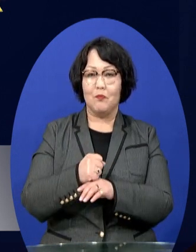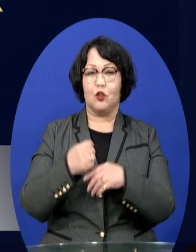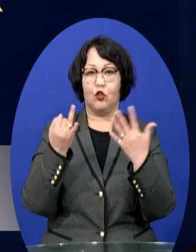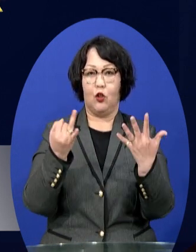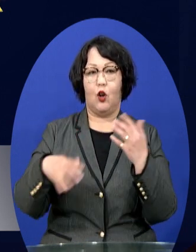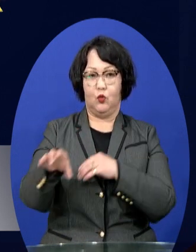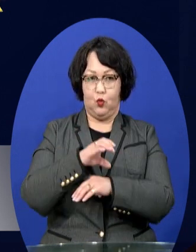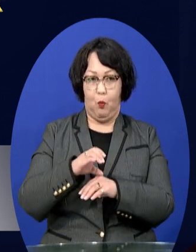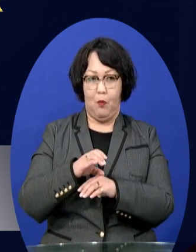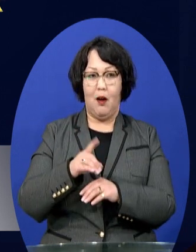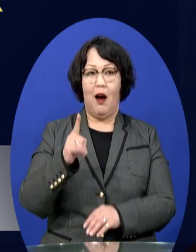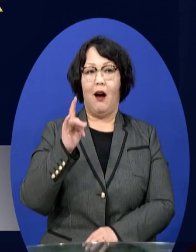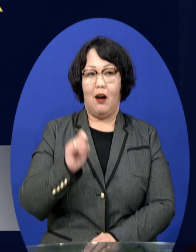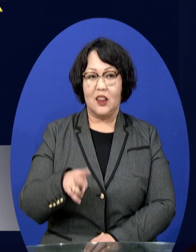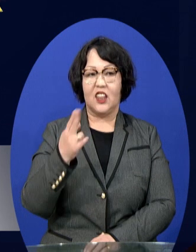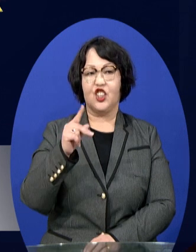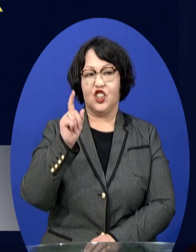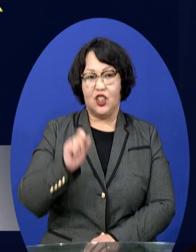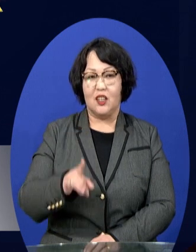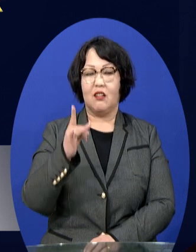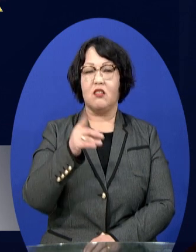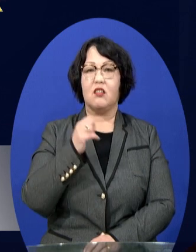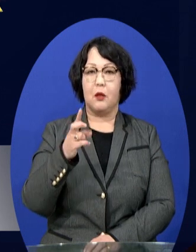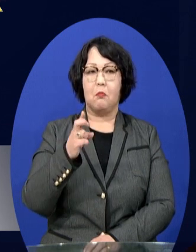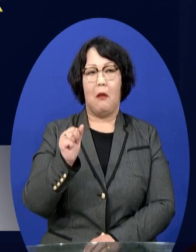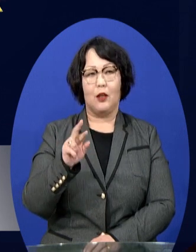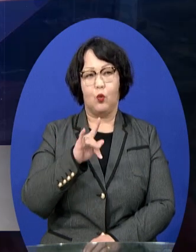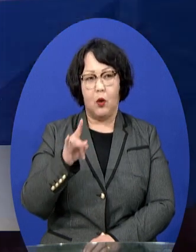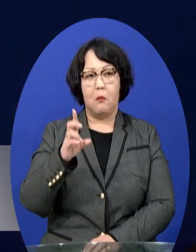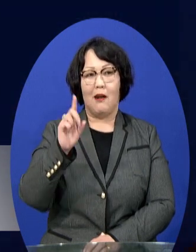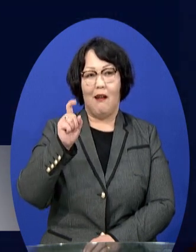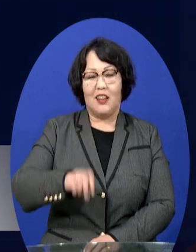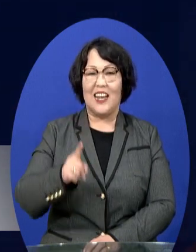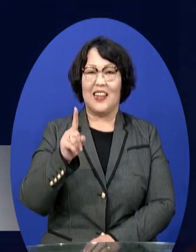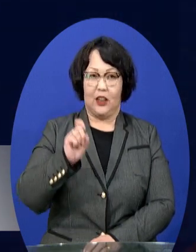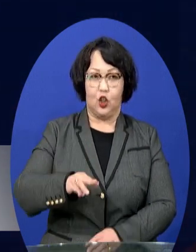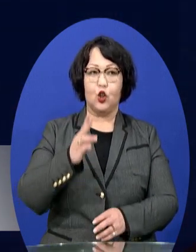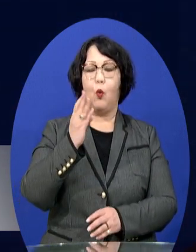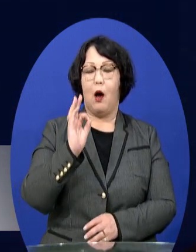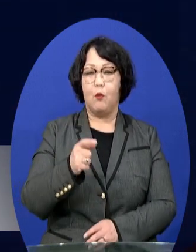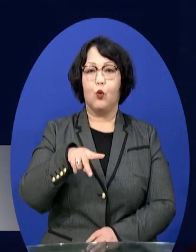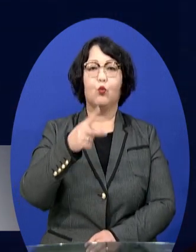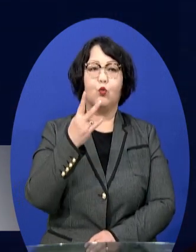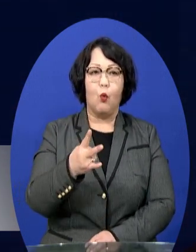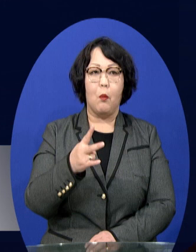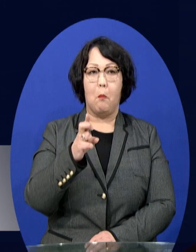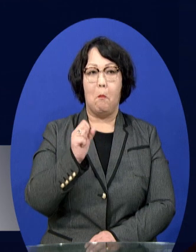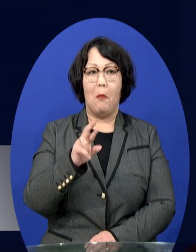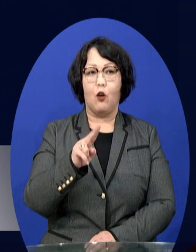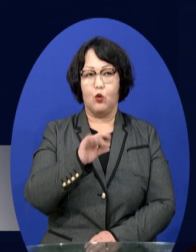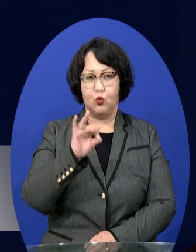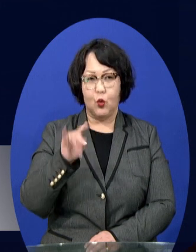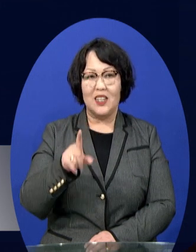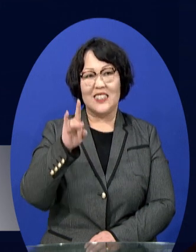Булган аймгийн 7 сум буюу Хангал Дашинчилэн Аршаант Баяннуур Баянгагт Хялгант Төв аймагт Лүн Баянгүнжүүл Эрдэн Сант Эрдэн